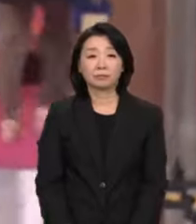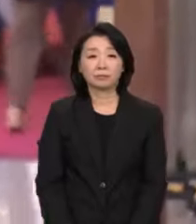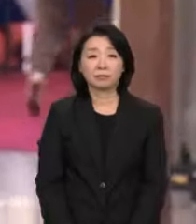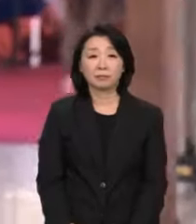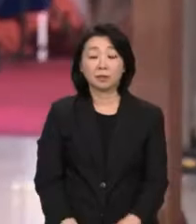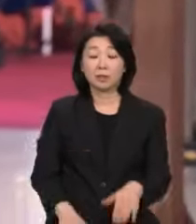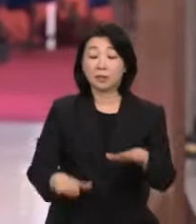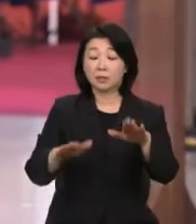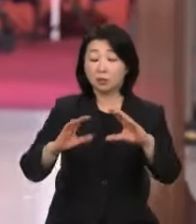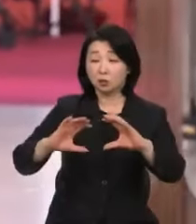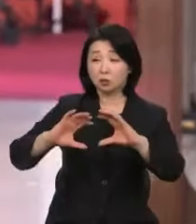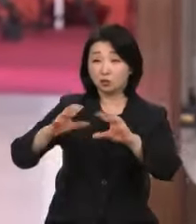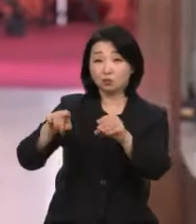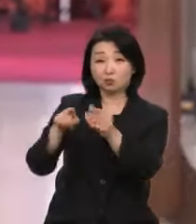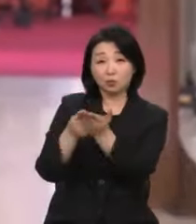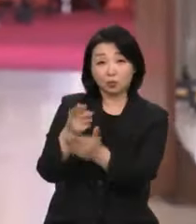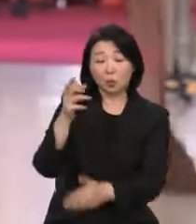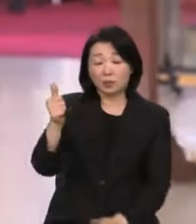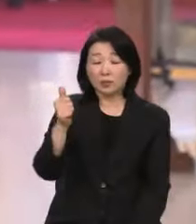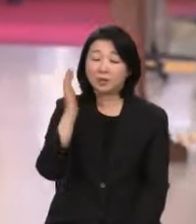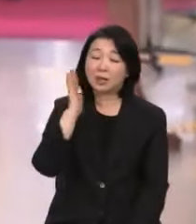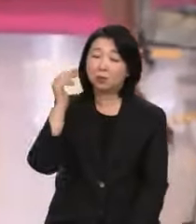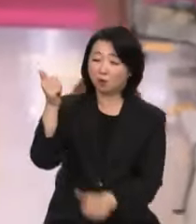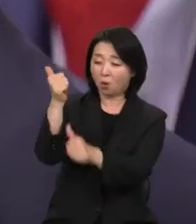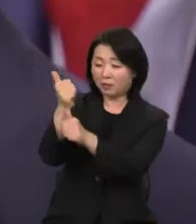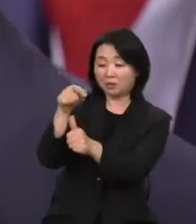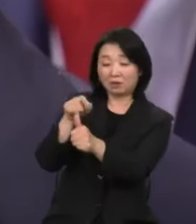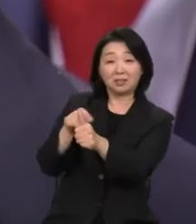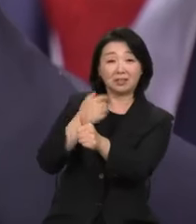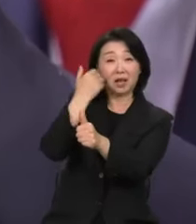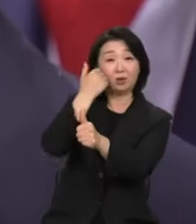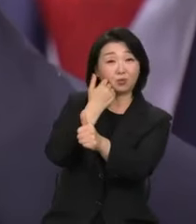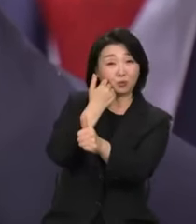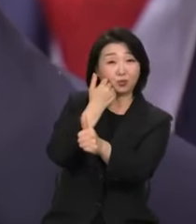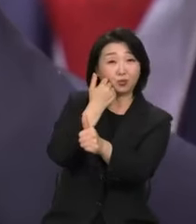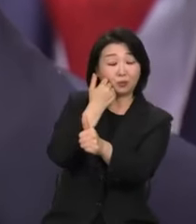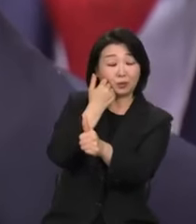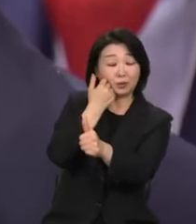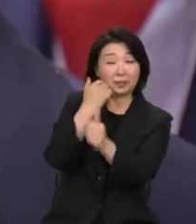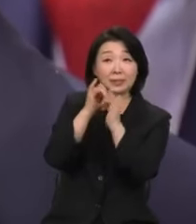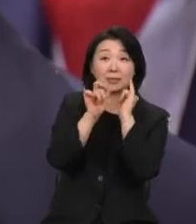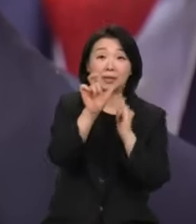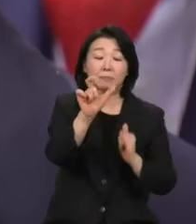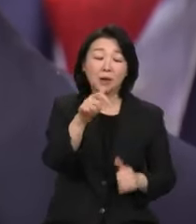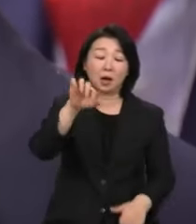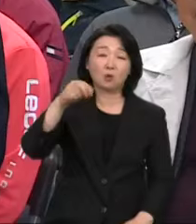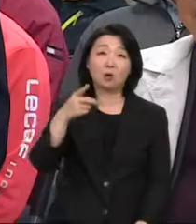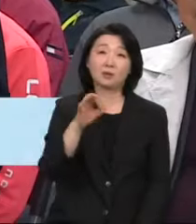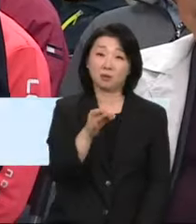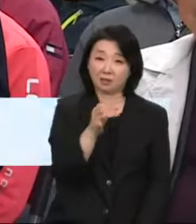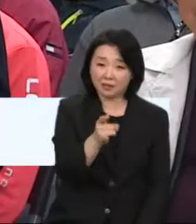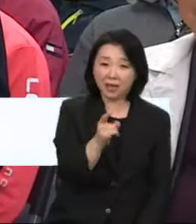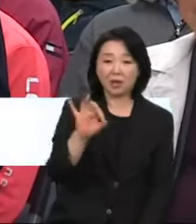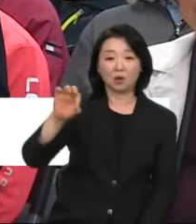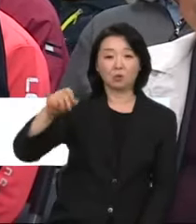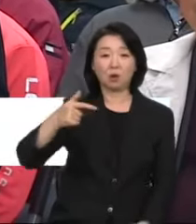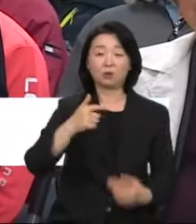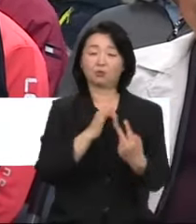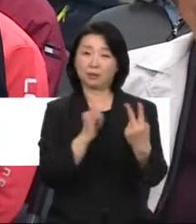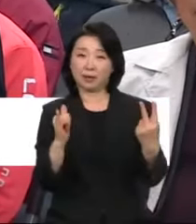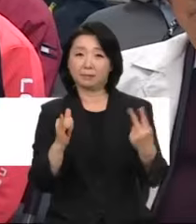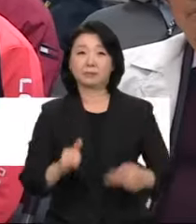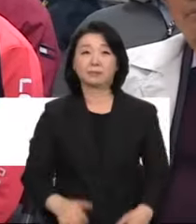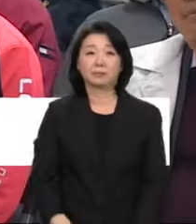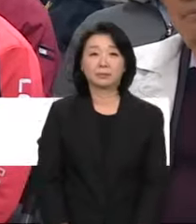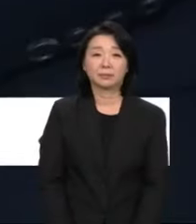현재까지 국무총리와 대통령 비서실장 후보로 가장 유력하게 거론된 인사는 권용세 의원과 원희룡 전 국토부